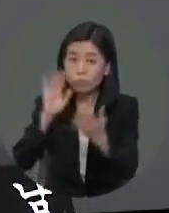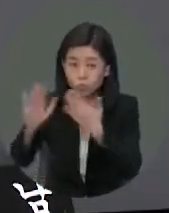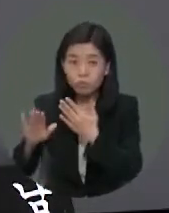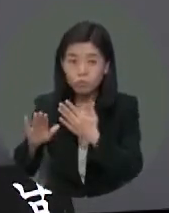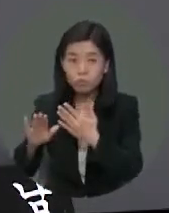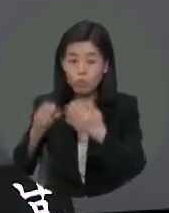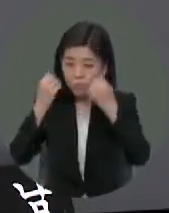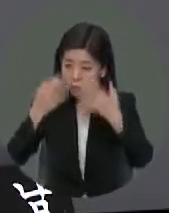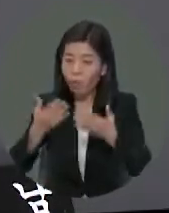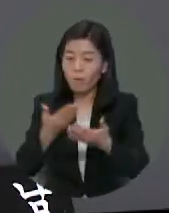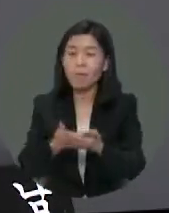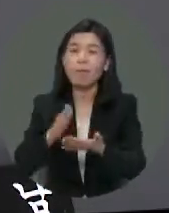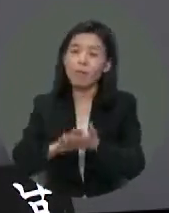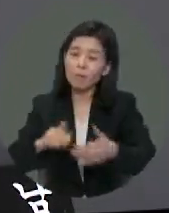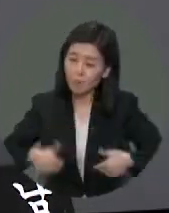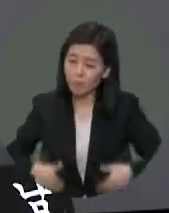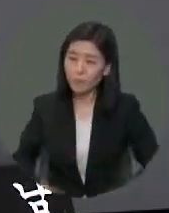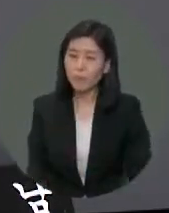검토해 보십시오